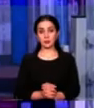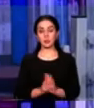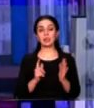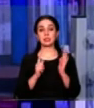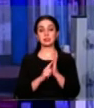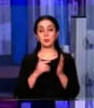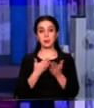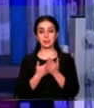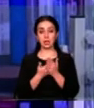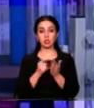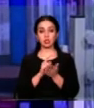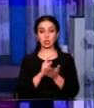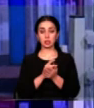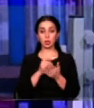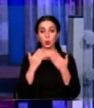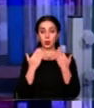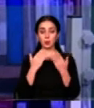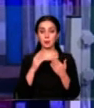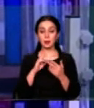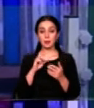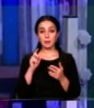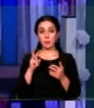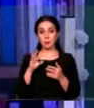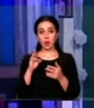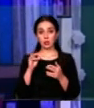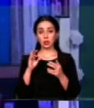7-masalani shartini o'qiymiz. Molekulyar massasi